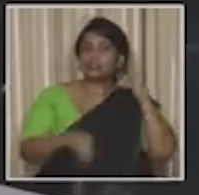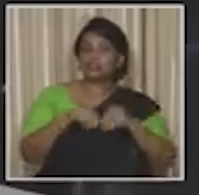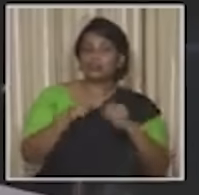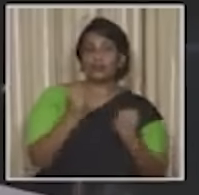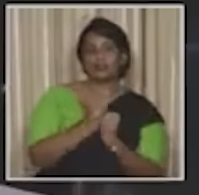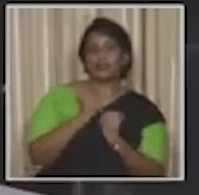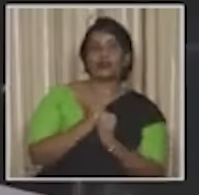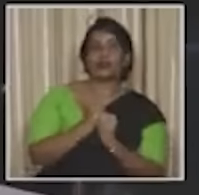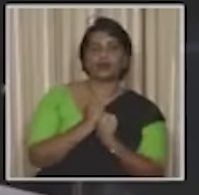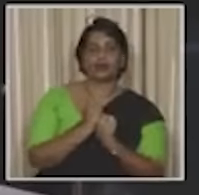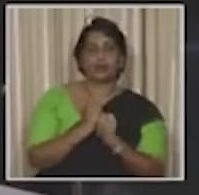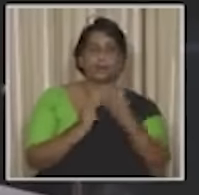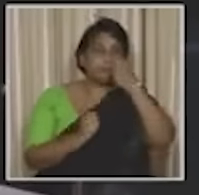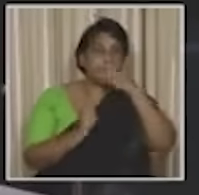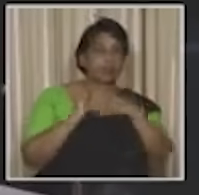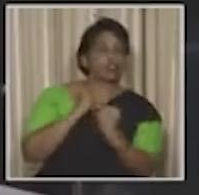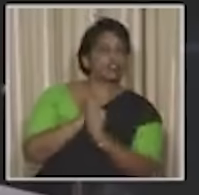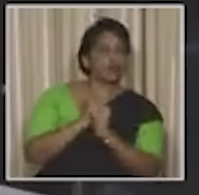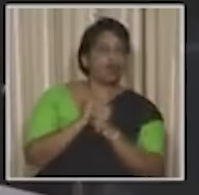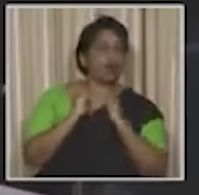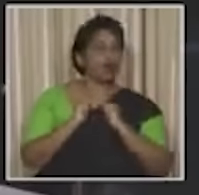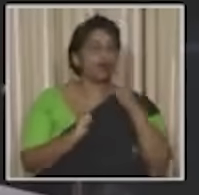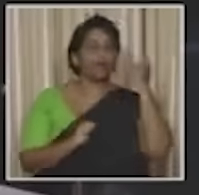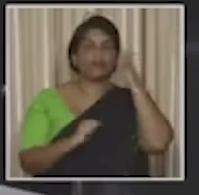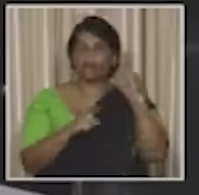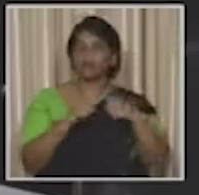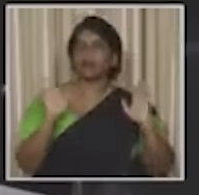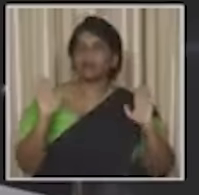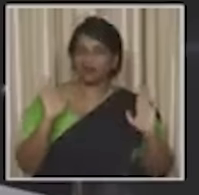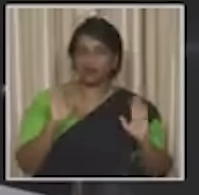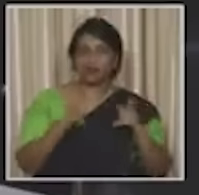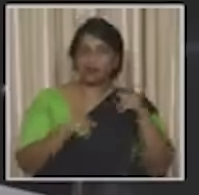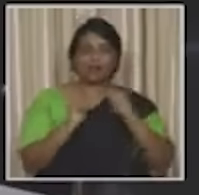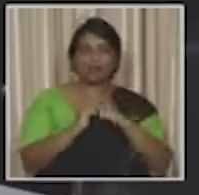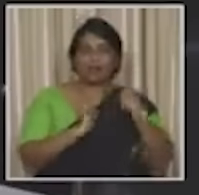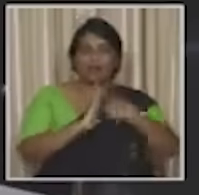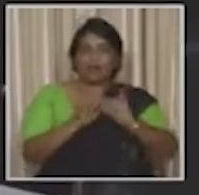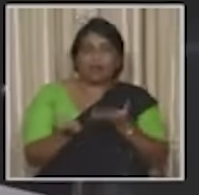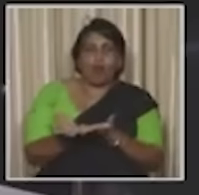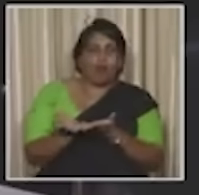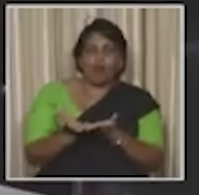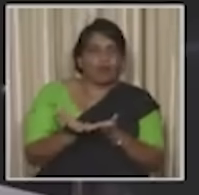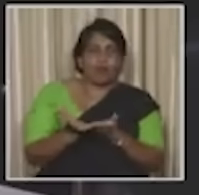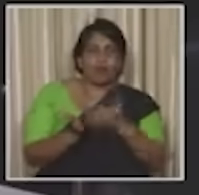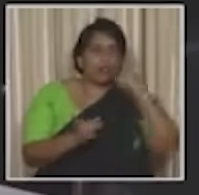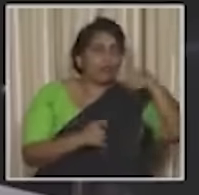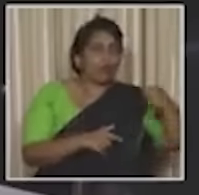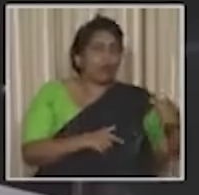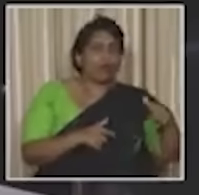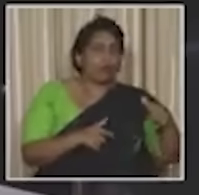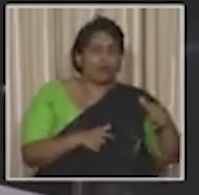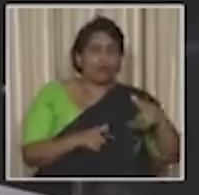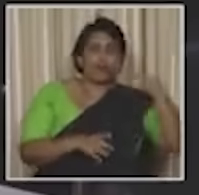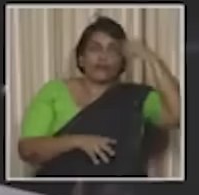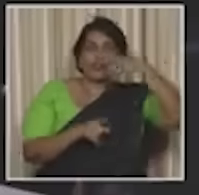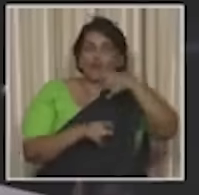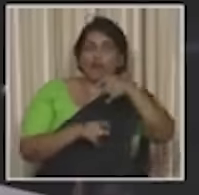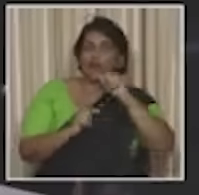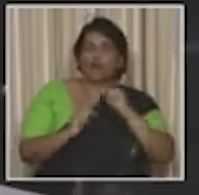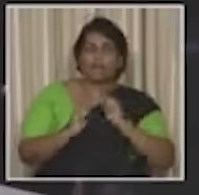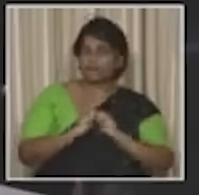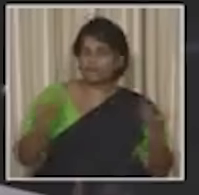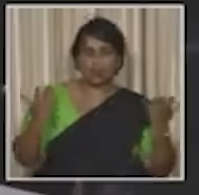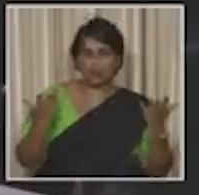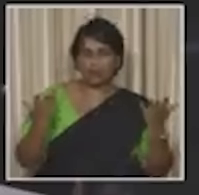sahayakan. Materin sahayakan nih kau mau dicerai. Itu mah tawasnya rata namu kadde ini. Telur itu mau kadde ini. Viduli balai itu mau kadde ini mau